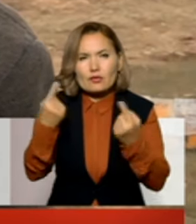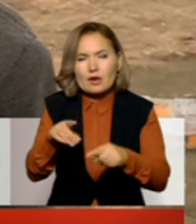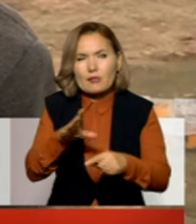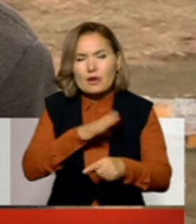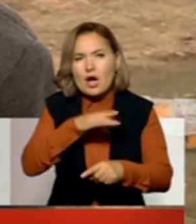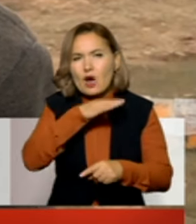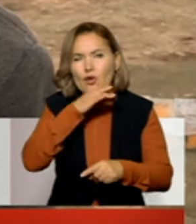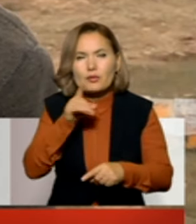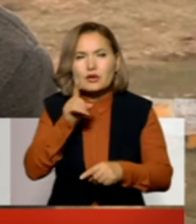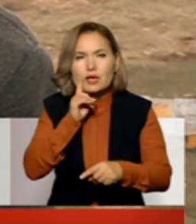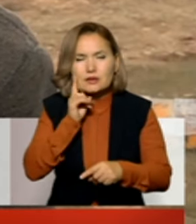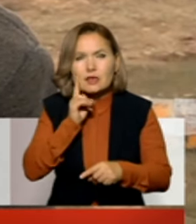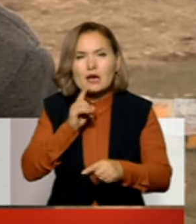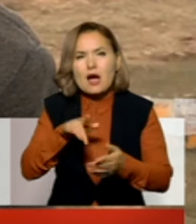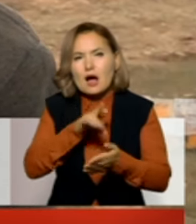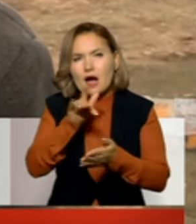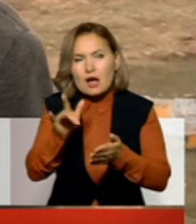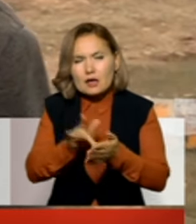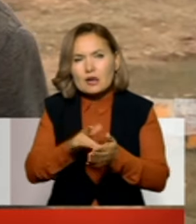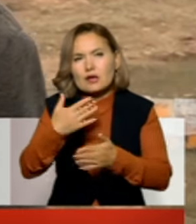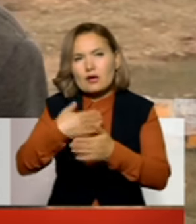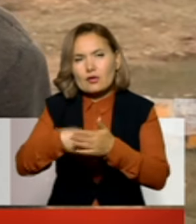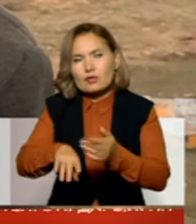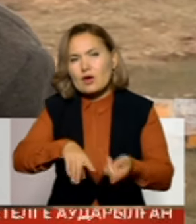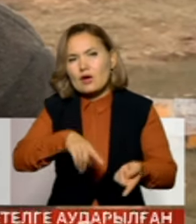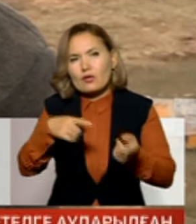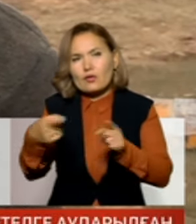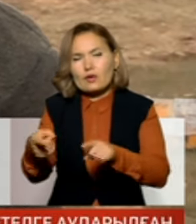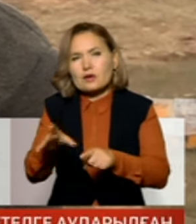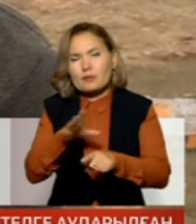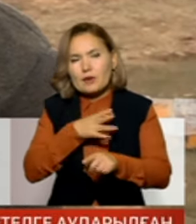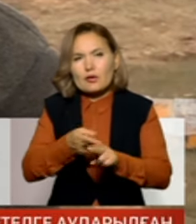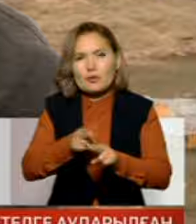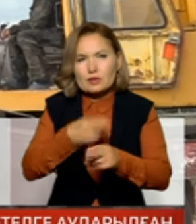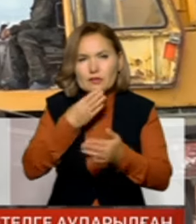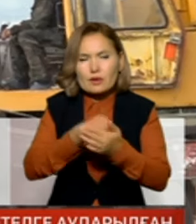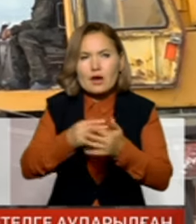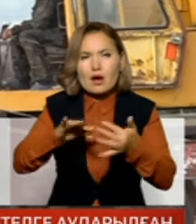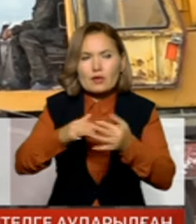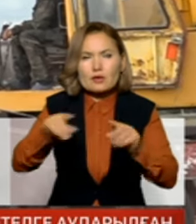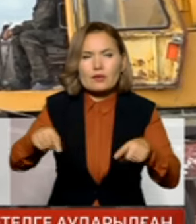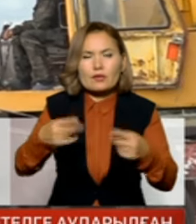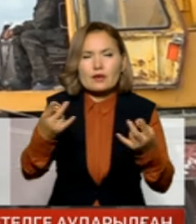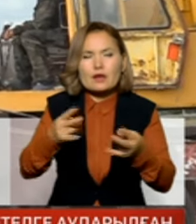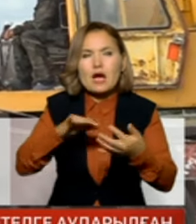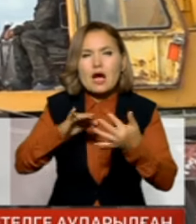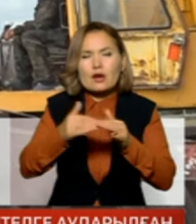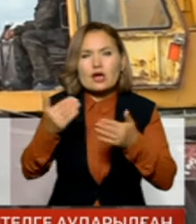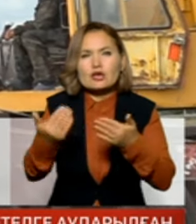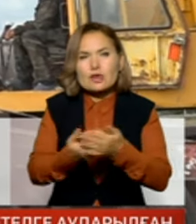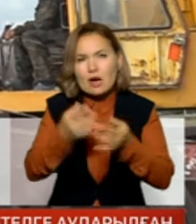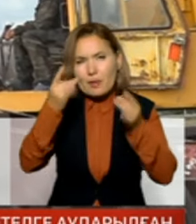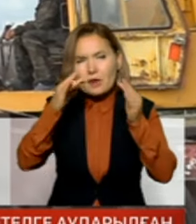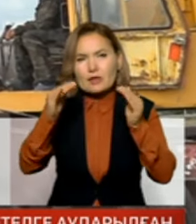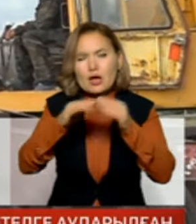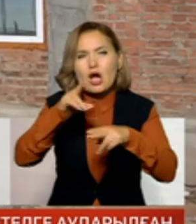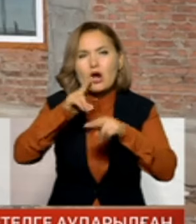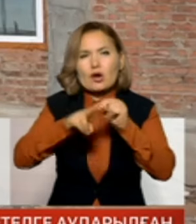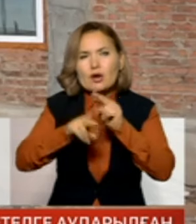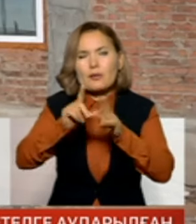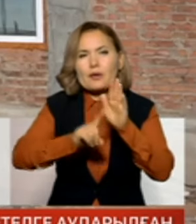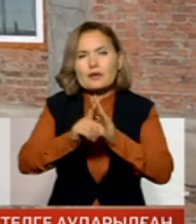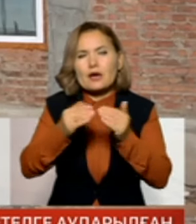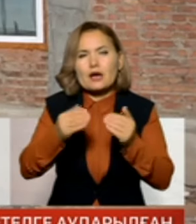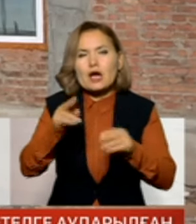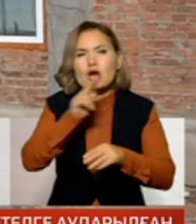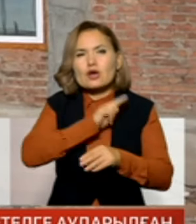жастар басқа бір жаққа өтіп жатыр. Үштөбе ауылында жаңа мәдениет үйінің құрылысы жүруде.